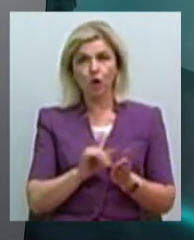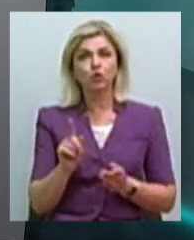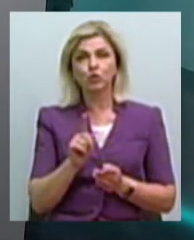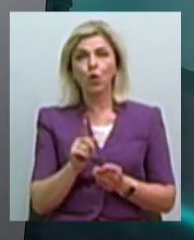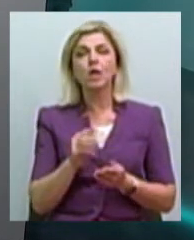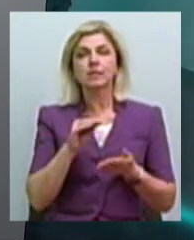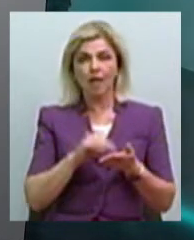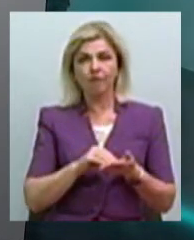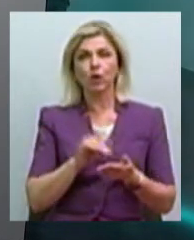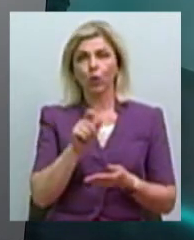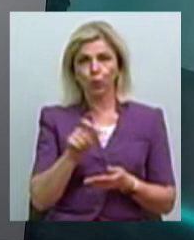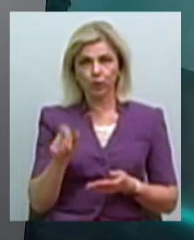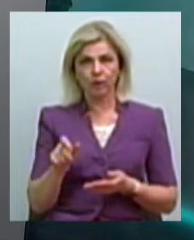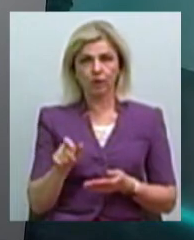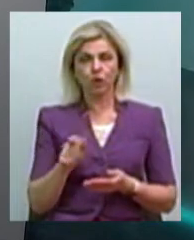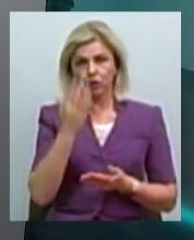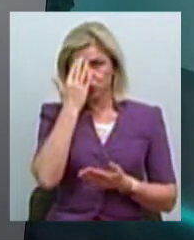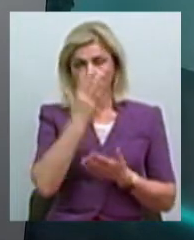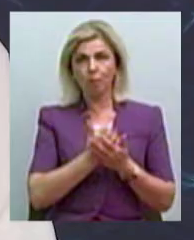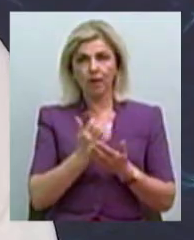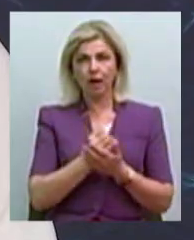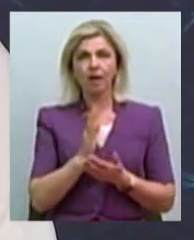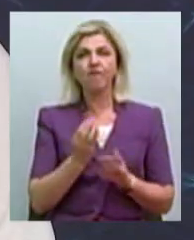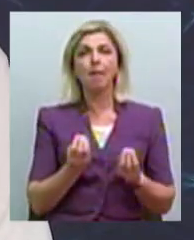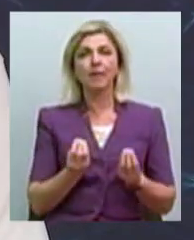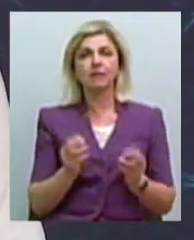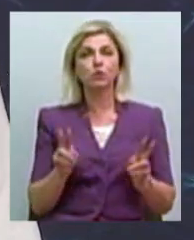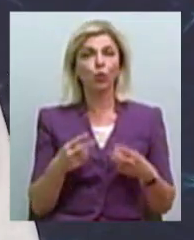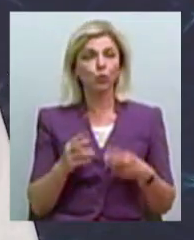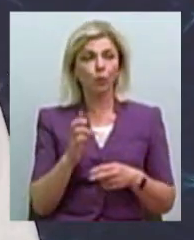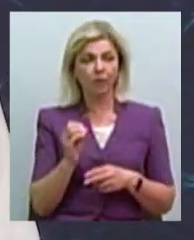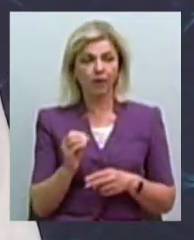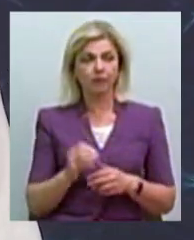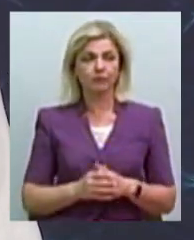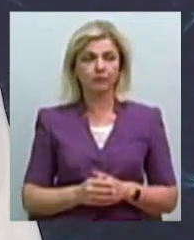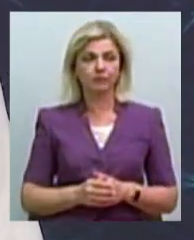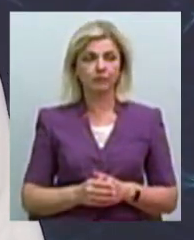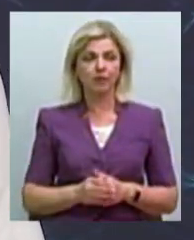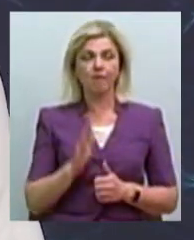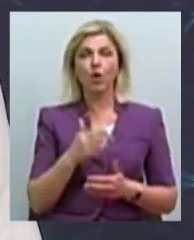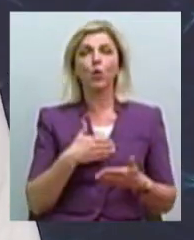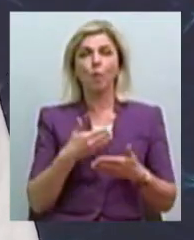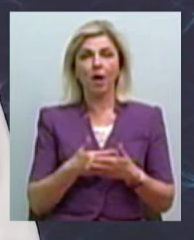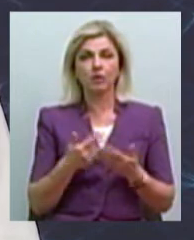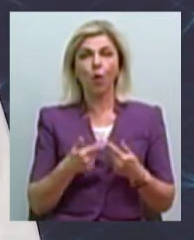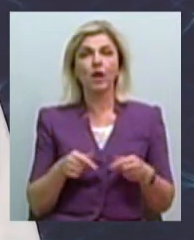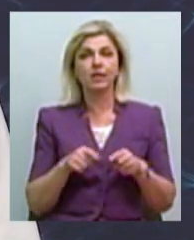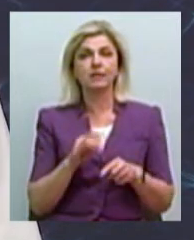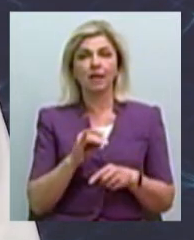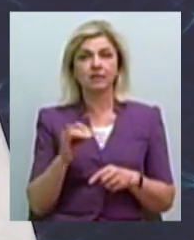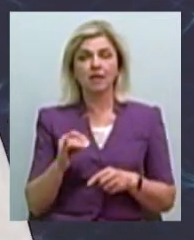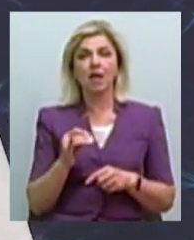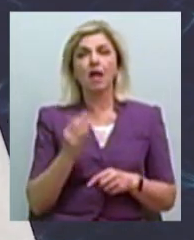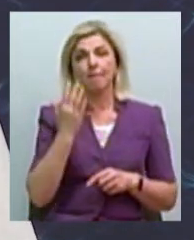люди, які збиралися вот в бізнес-клубі, да, можно сказать, вот в громадской организации, да, в общественной мрии,